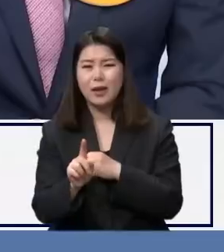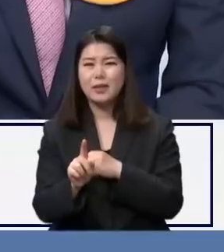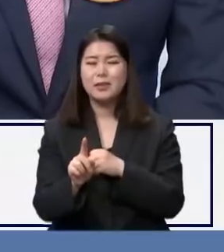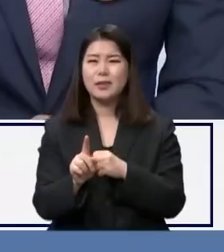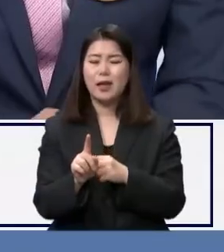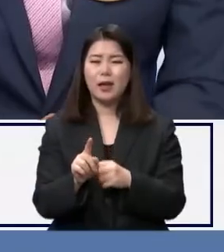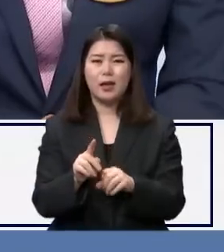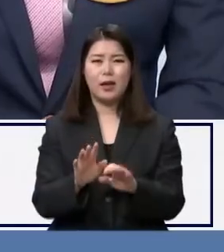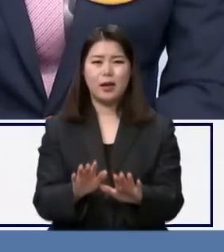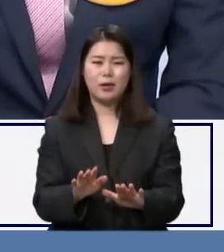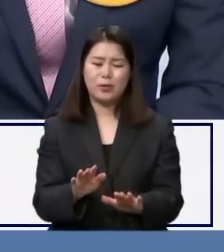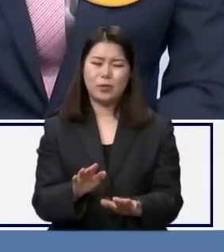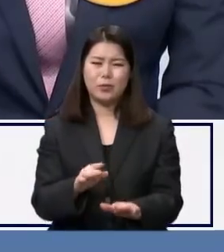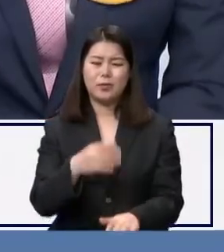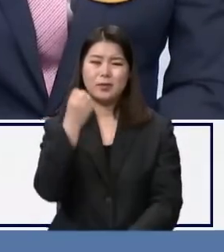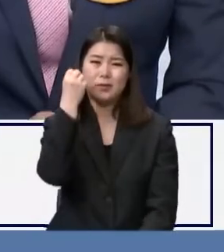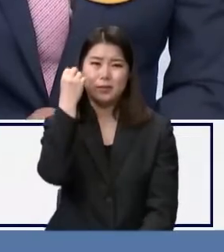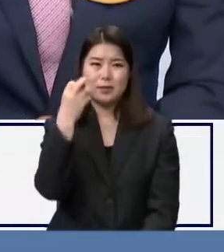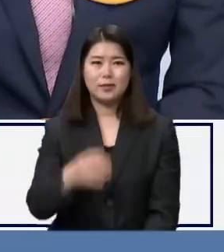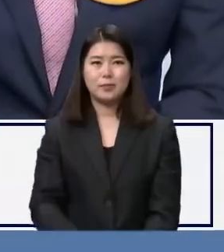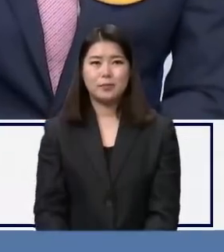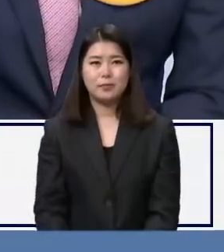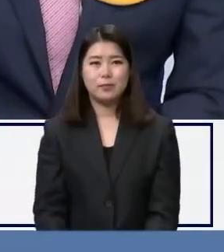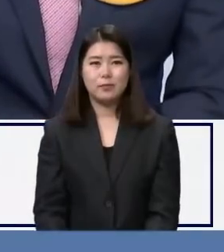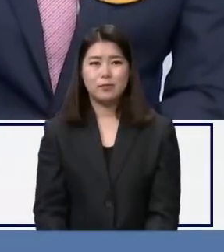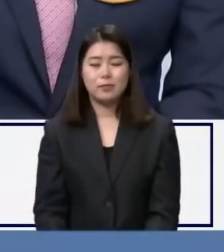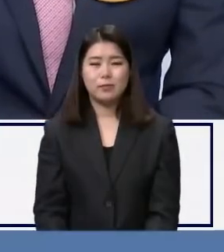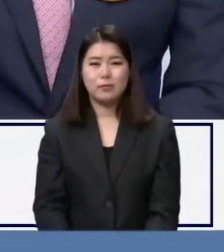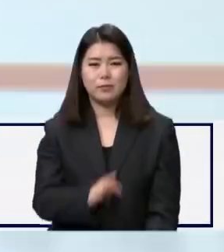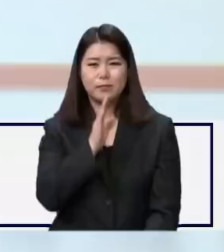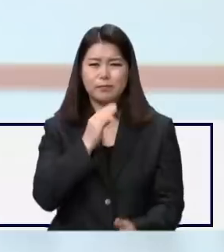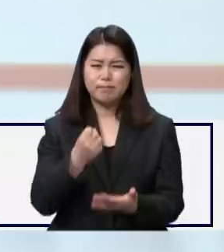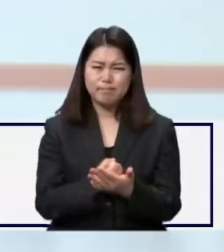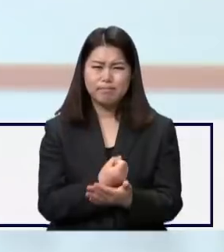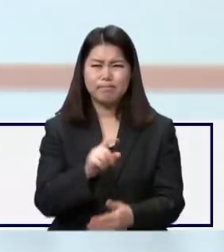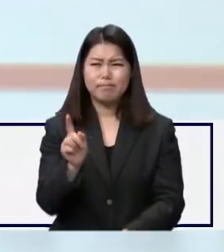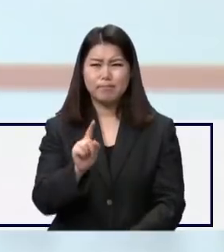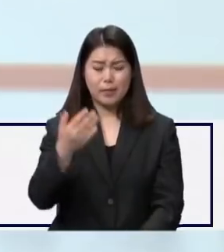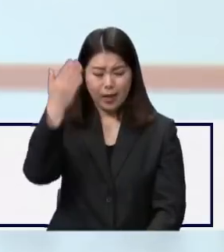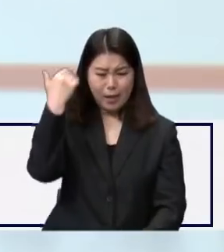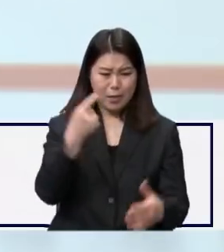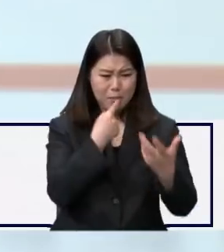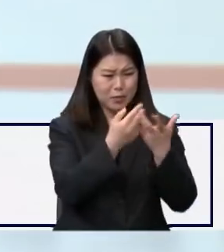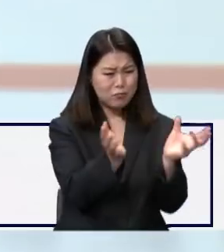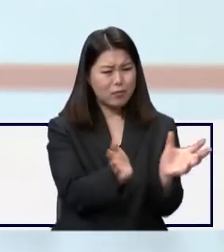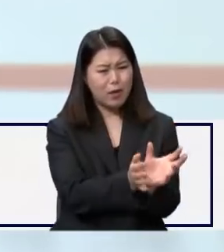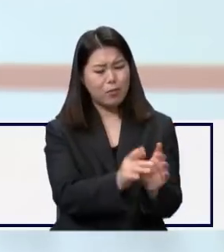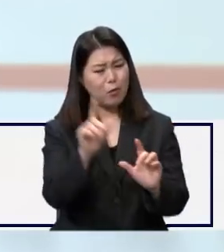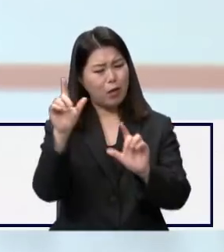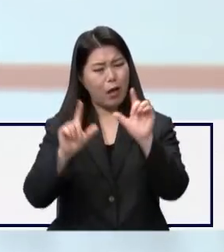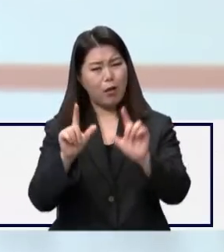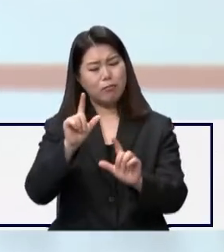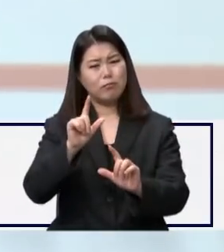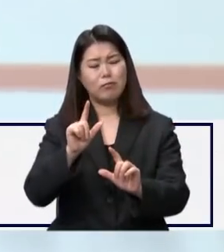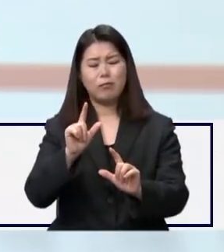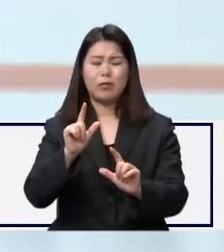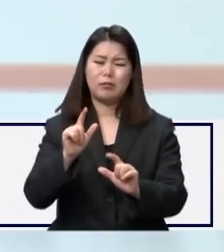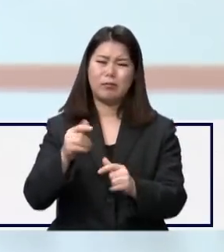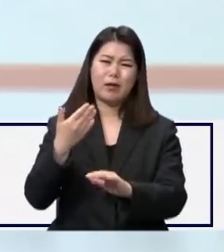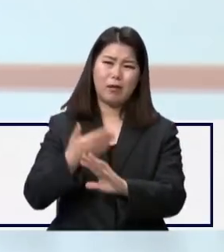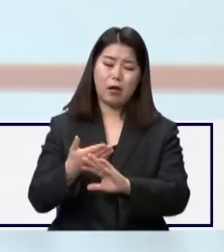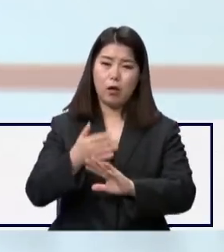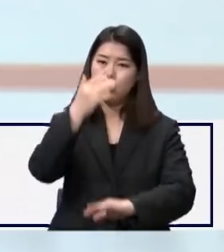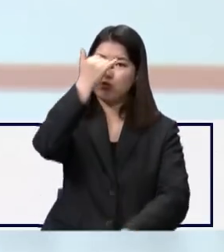섰는지 묻지 않을 수가 없고요 사실은 정말 안타까운게 예전에 민주당은 이러지 않았거든요 사실은 예전에 민주당은